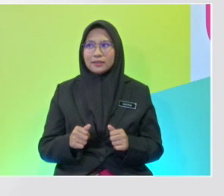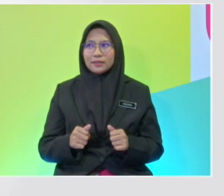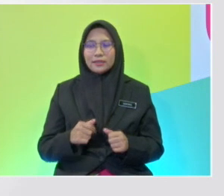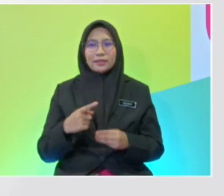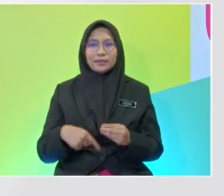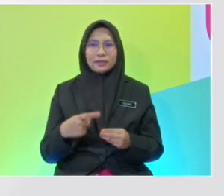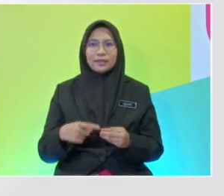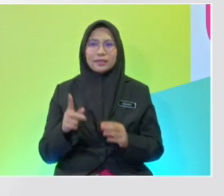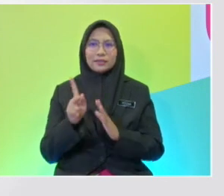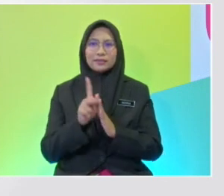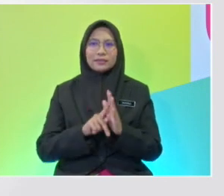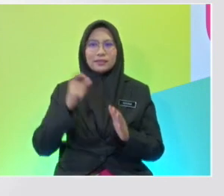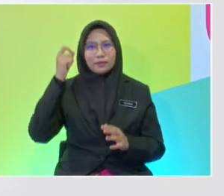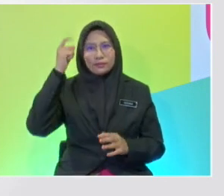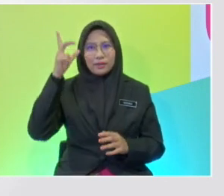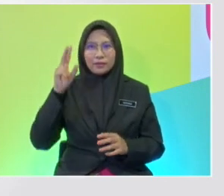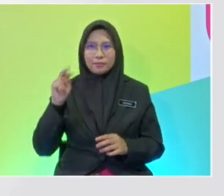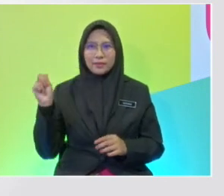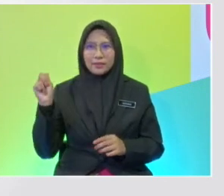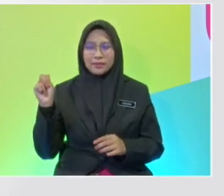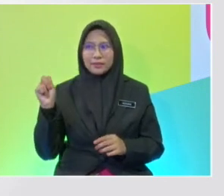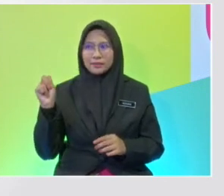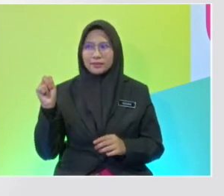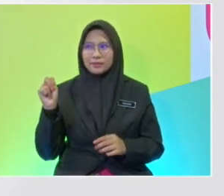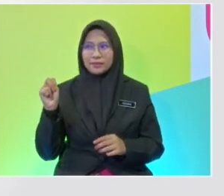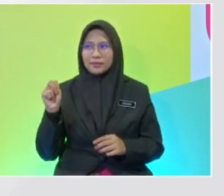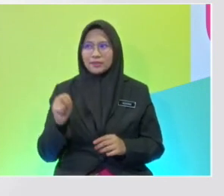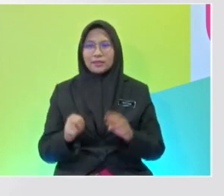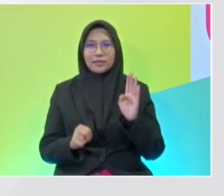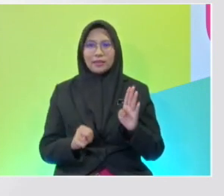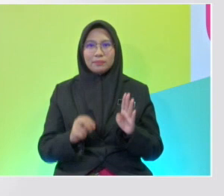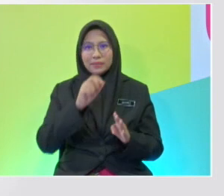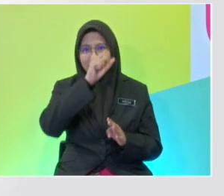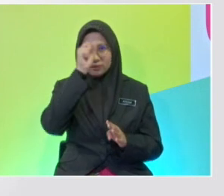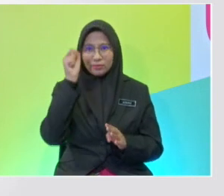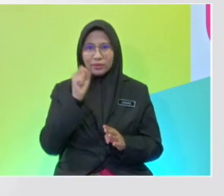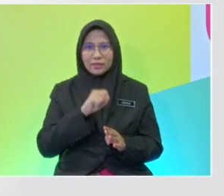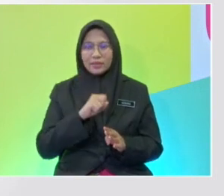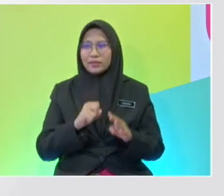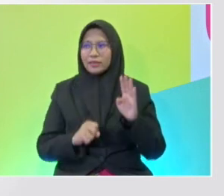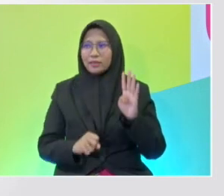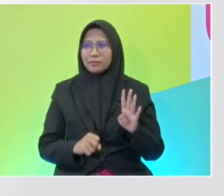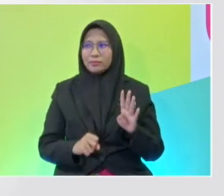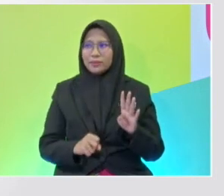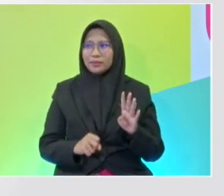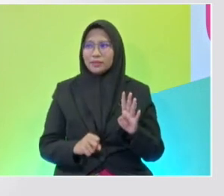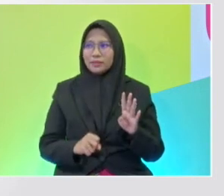pembangunan produk multimedia diletakkan jadwal anggaran kos bagi kota tersebut